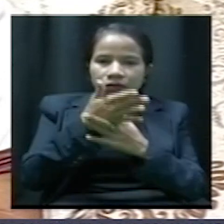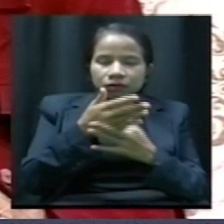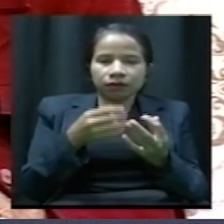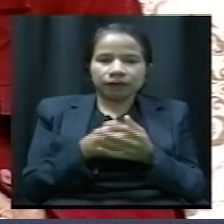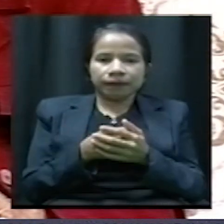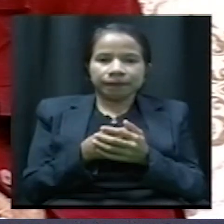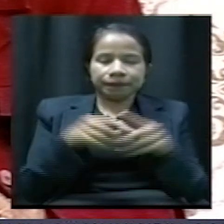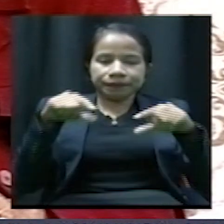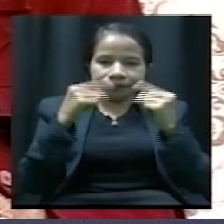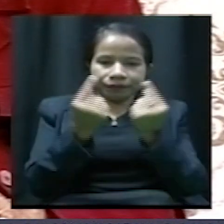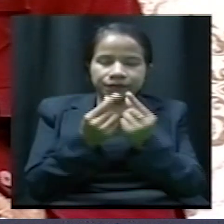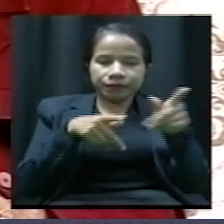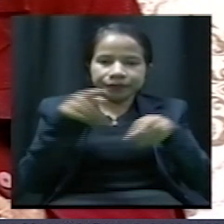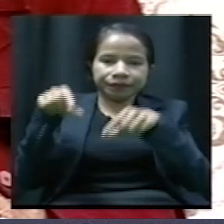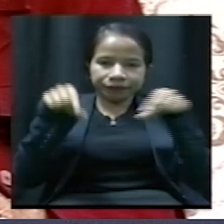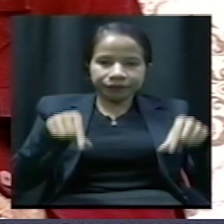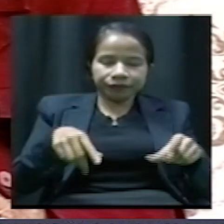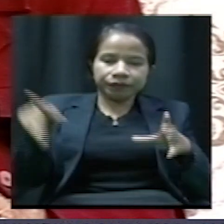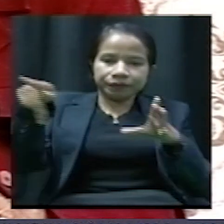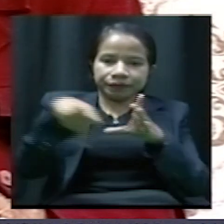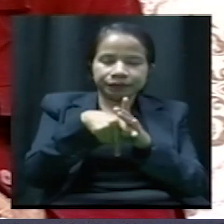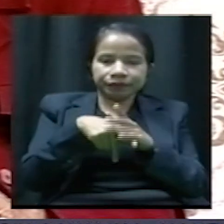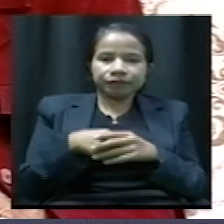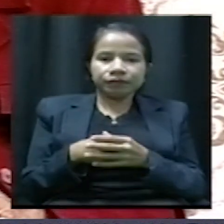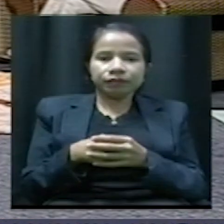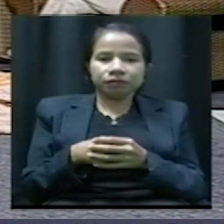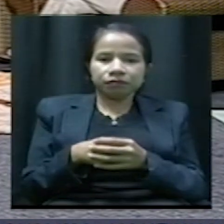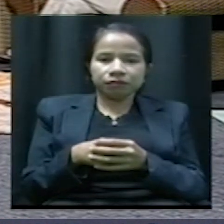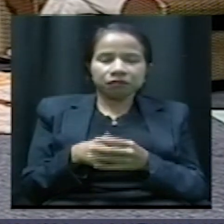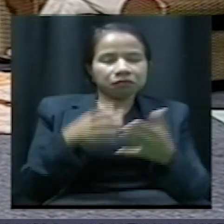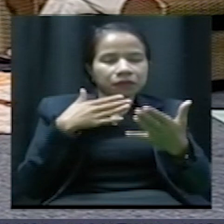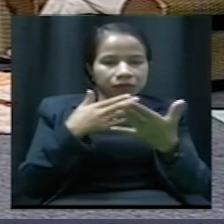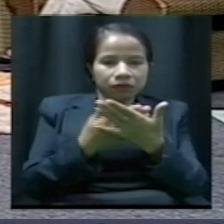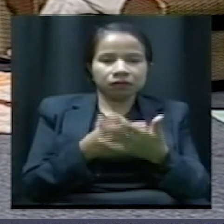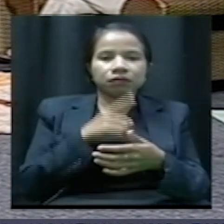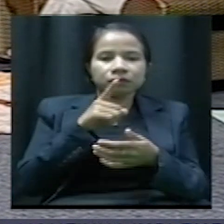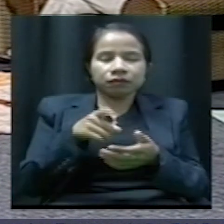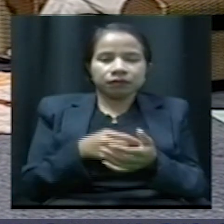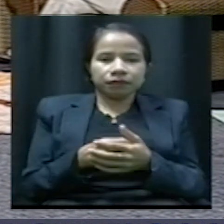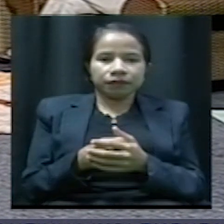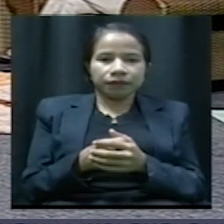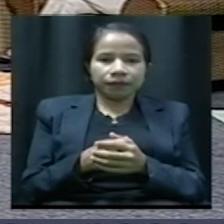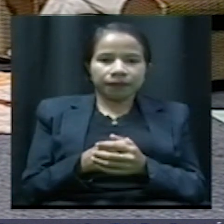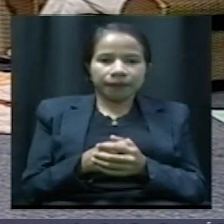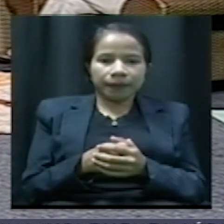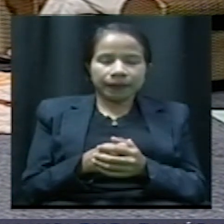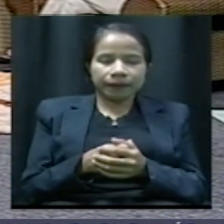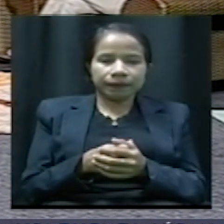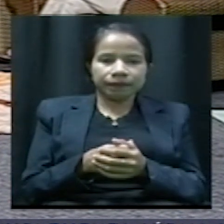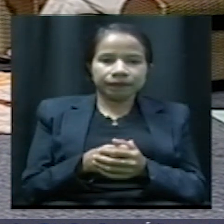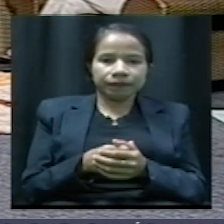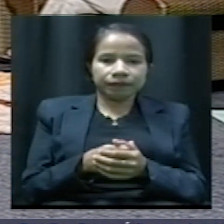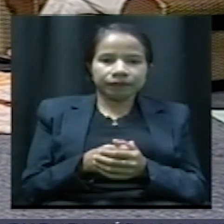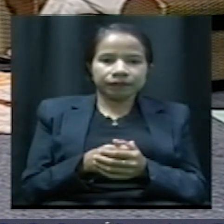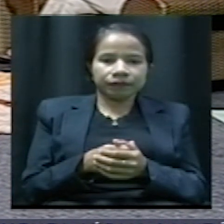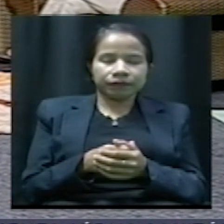asegura grupu emaho deficiencia sira ni participasaun ida mais ativu litan. Ya. Yeah. Sim, hamus concorda hose